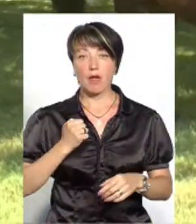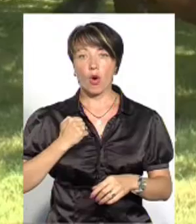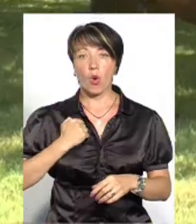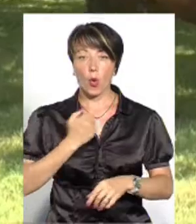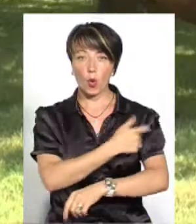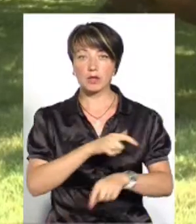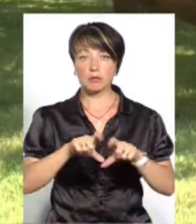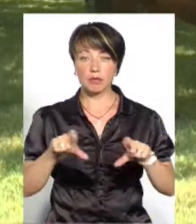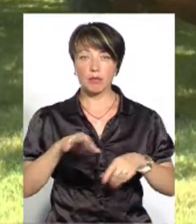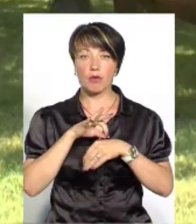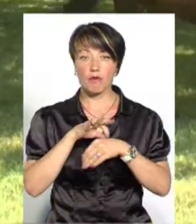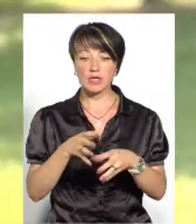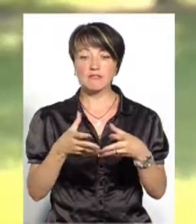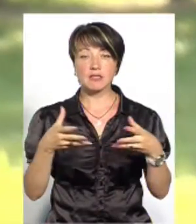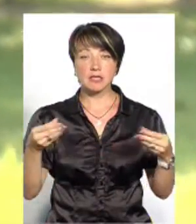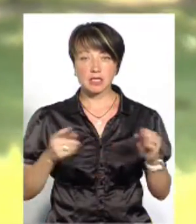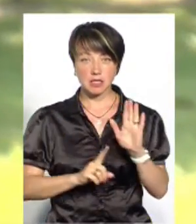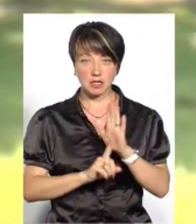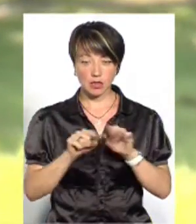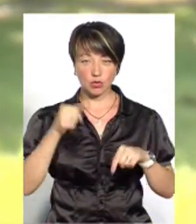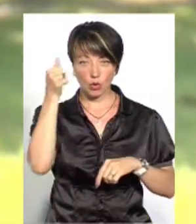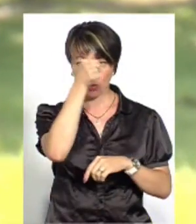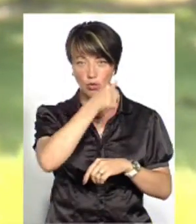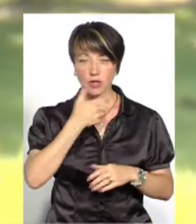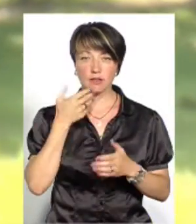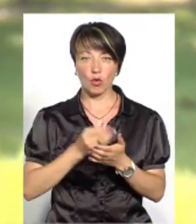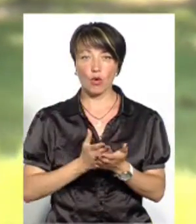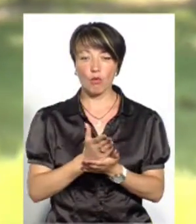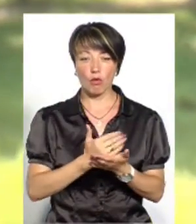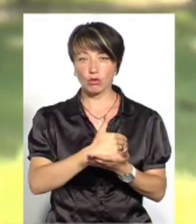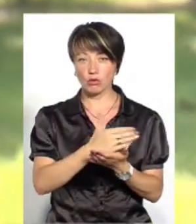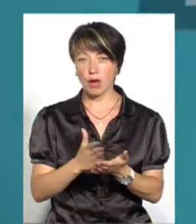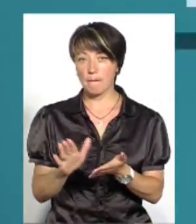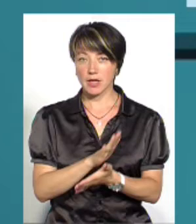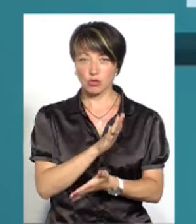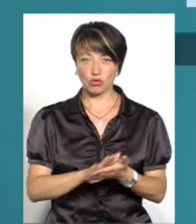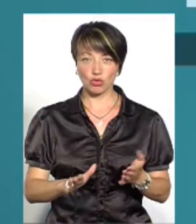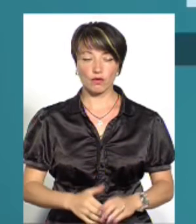іпотерапію проводимо з весни цього року, каже Федір Лавров. Свої послуги клуб надає безкоштовно.